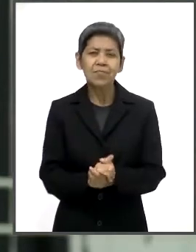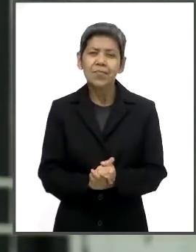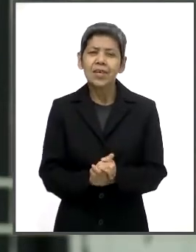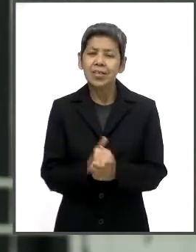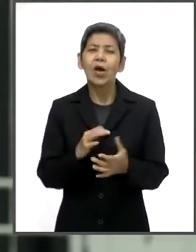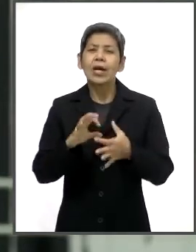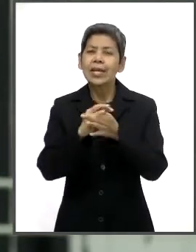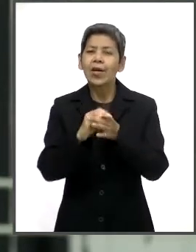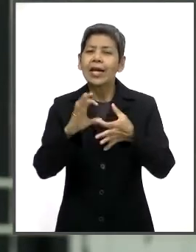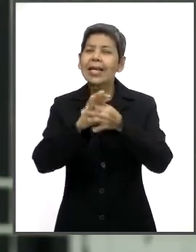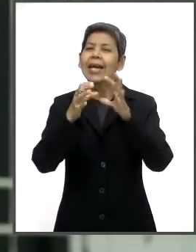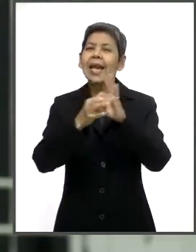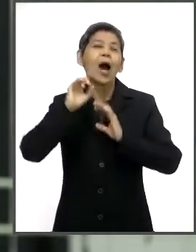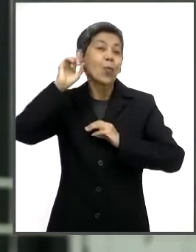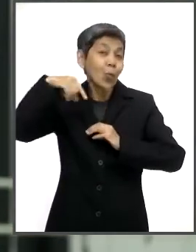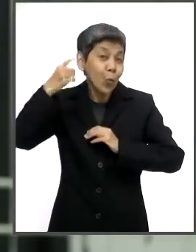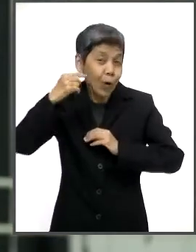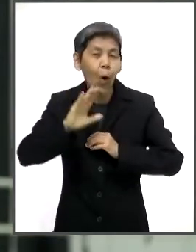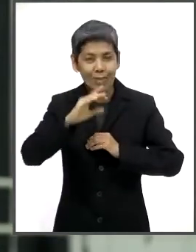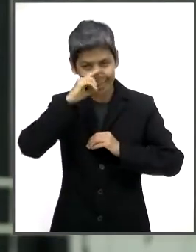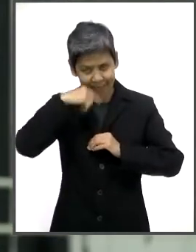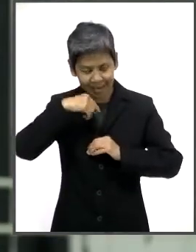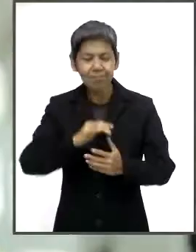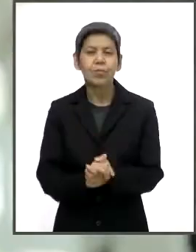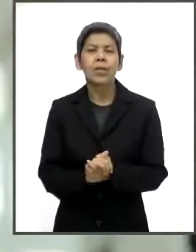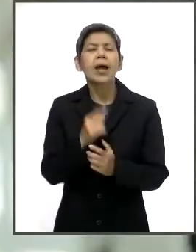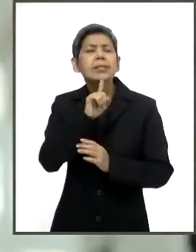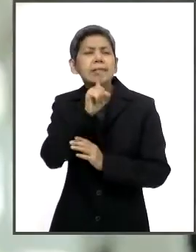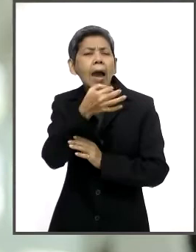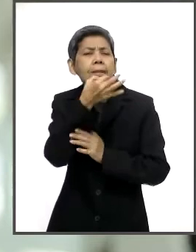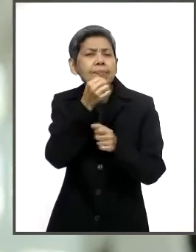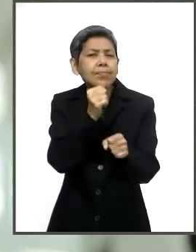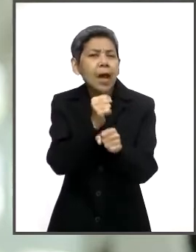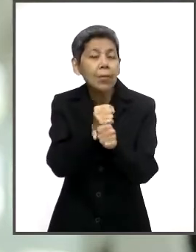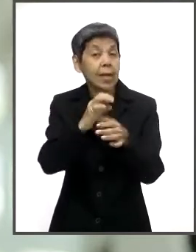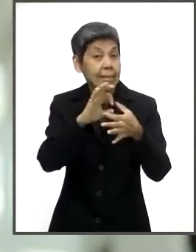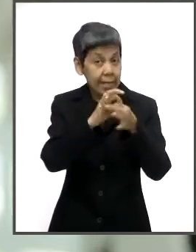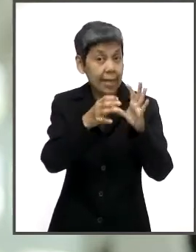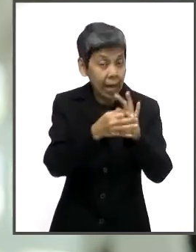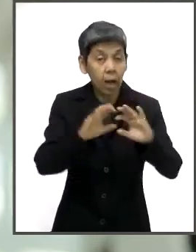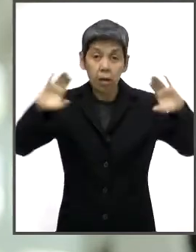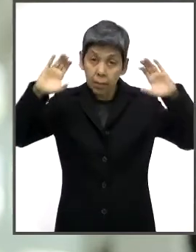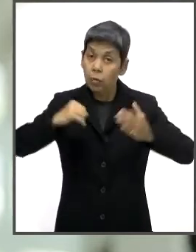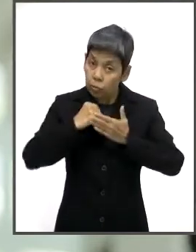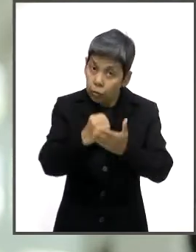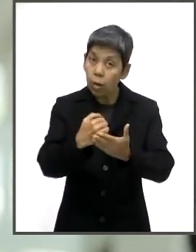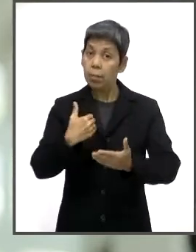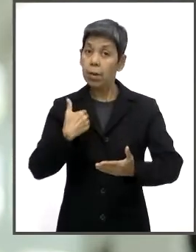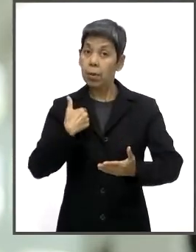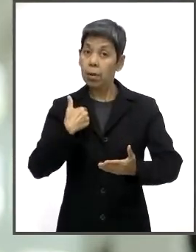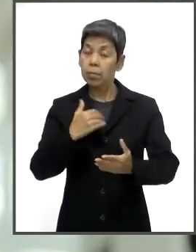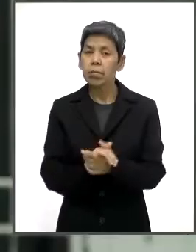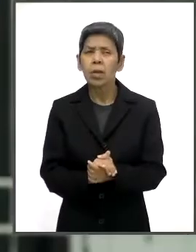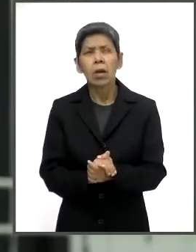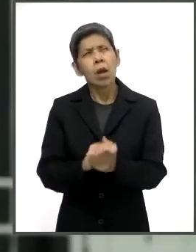อะค่ะในบรรดาที่เป็นนักกีฬาผู้หญิงในประเทศไทยอย่างเงี้ยค่ะ อาชีพการทำงานของพี่ที่เป็นนักกีฬาเนี่ยภาครัฐได้เข้ามาช่วยเหลือยัง